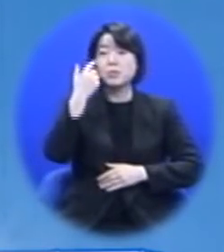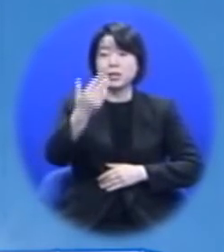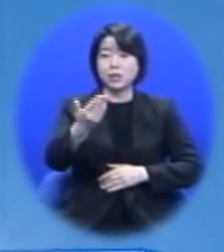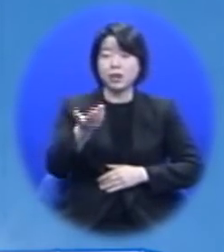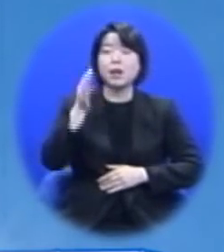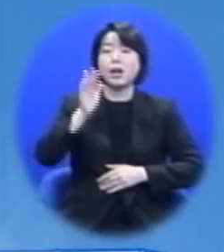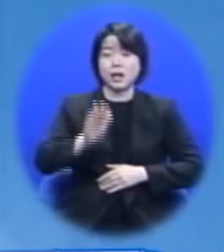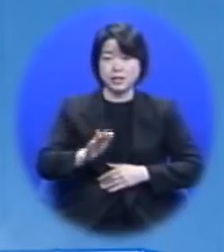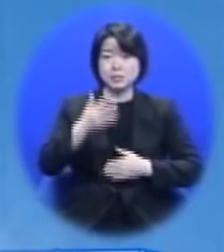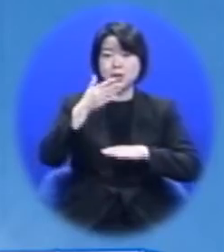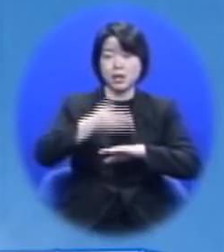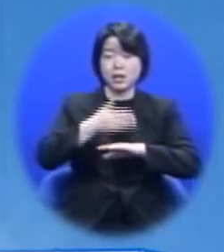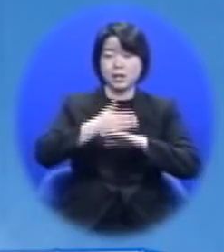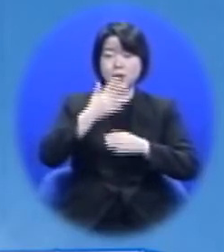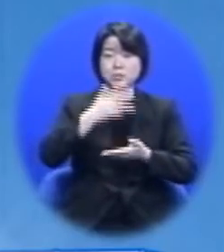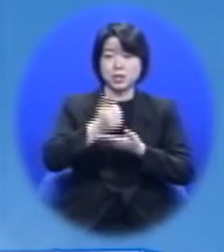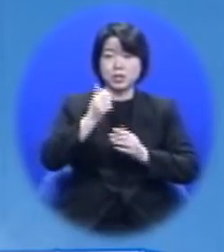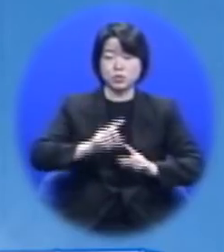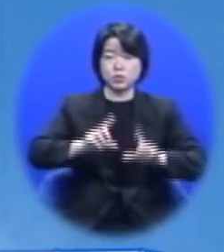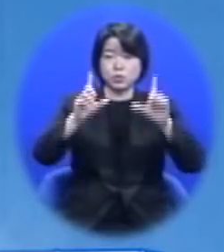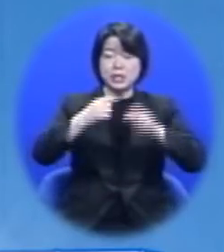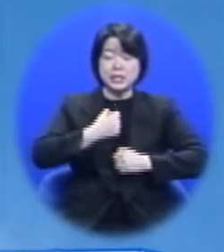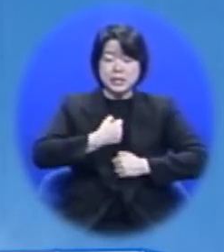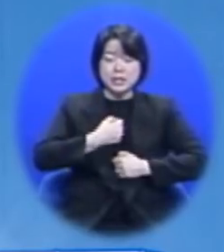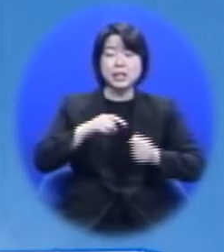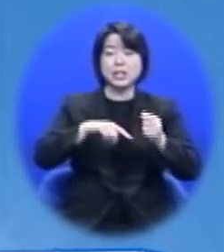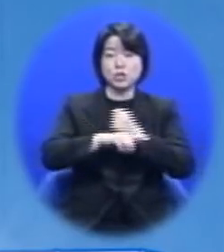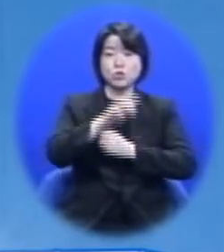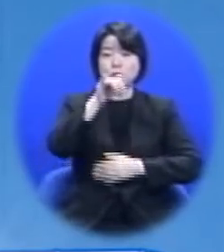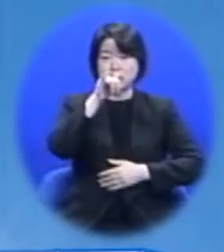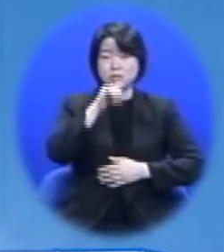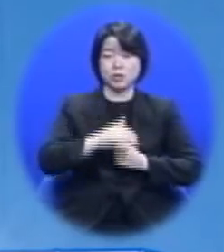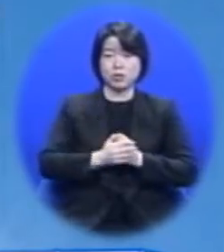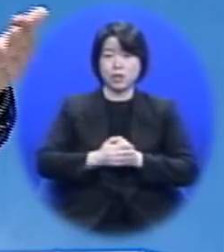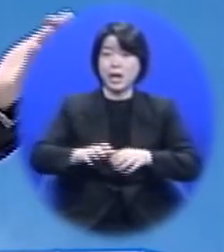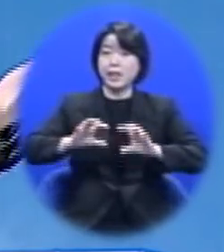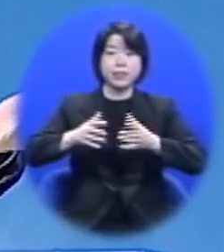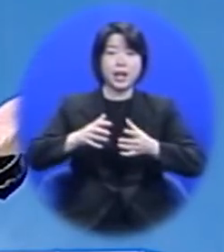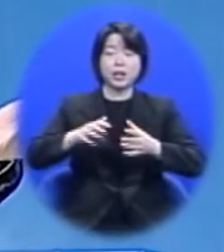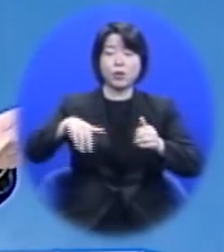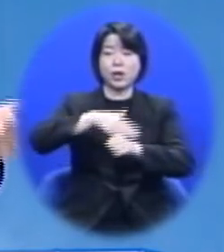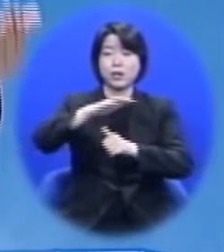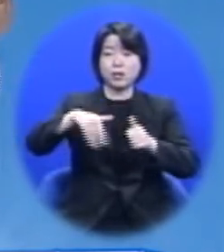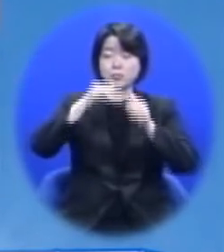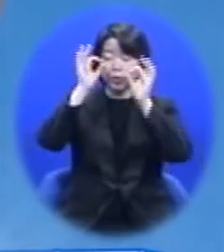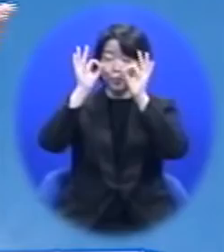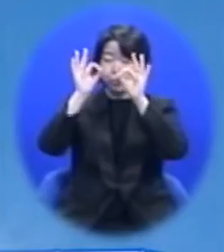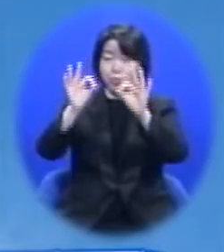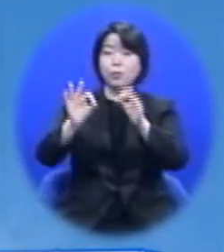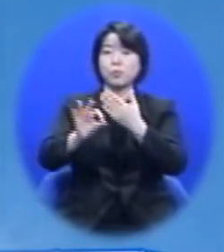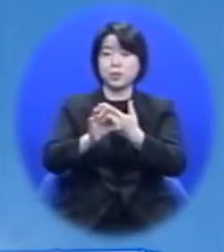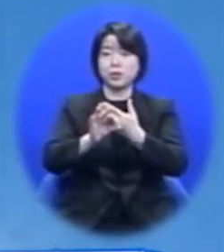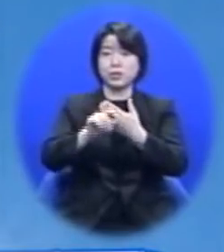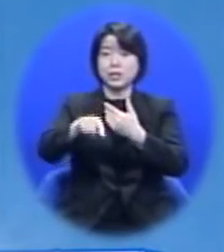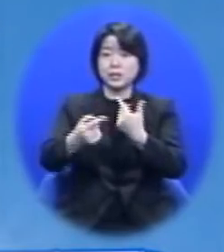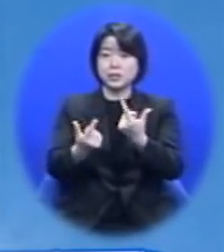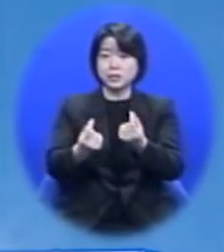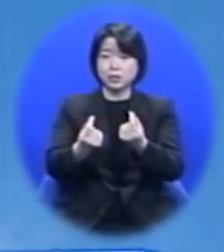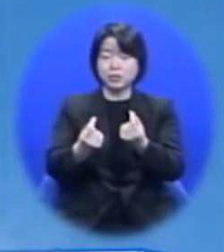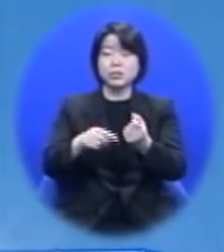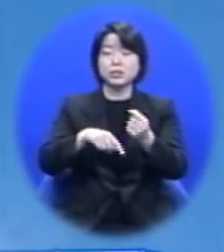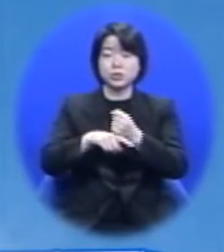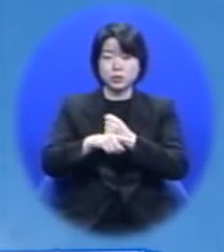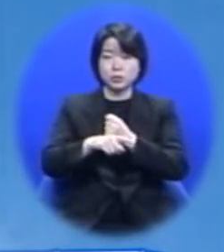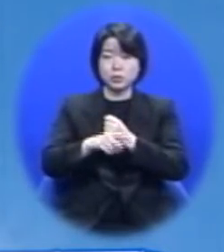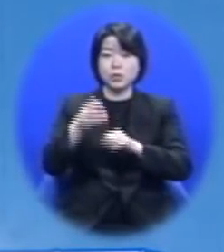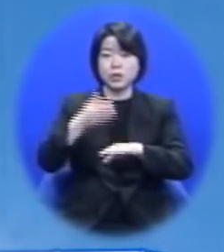그런데 감사주의를 지킬 이유가 있어요. 우리에게는 나라와 형편을 보면, 그런 뜻으로 감사주의를